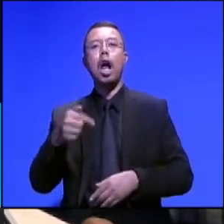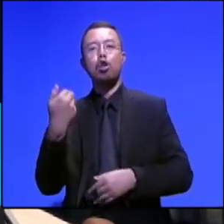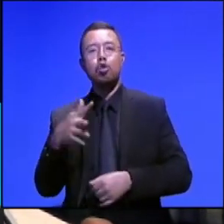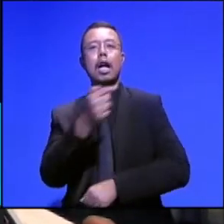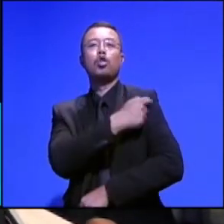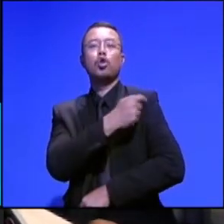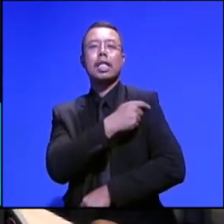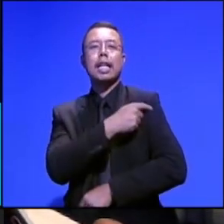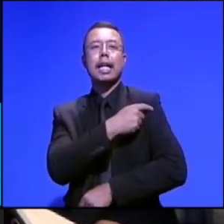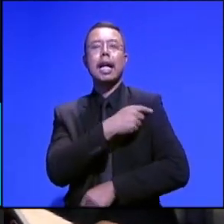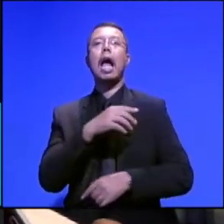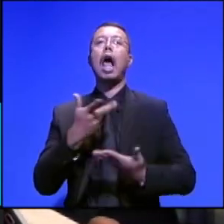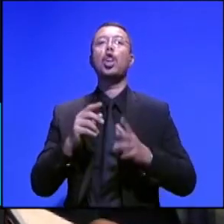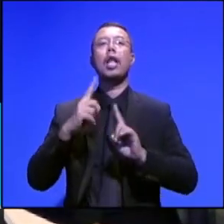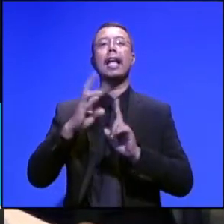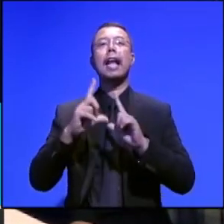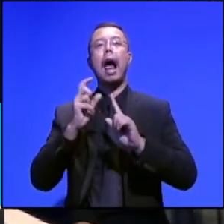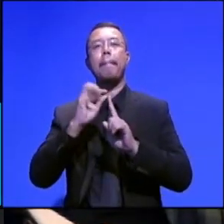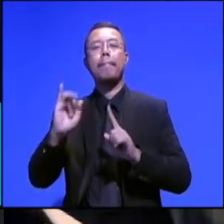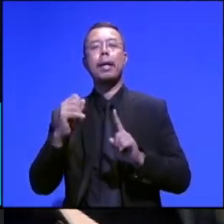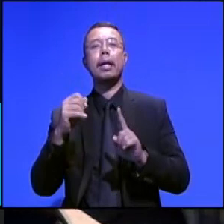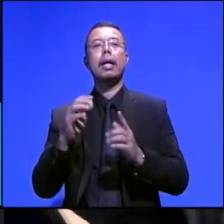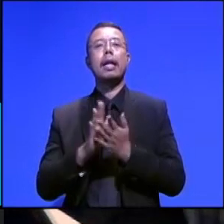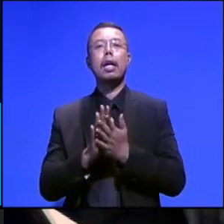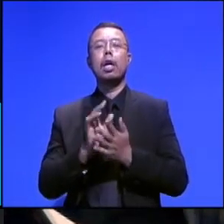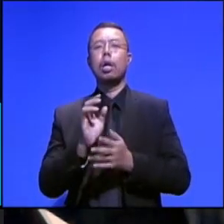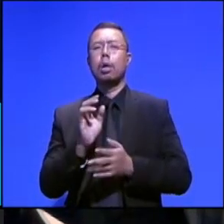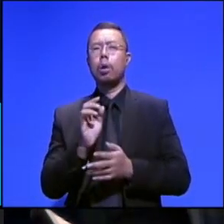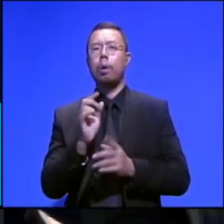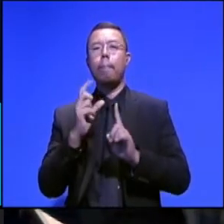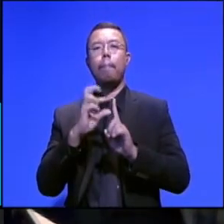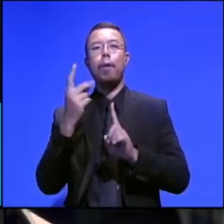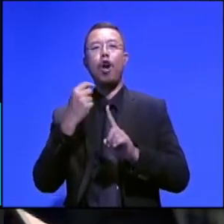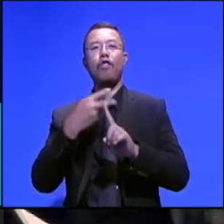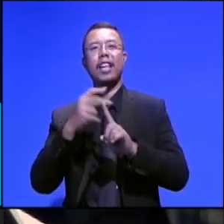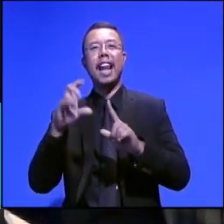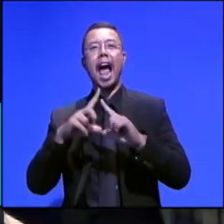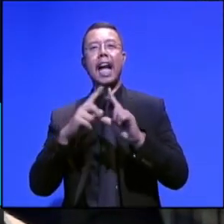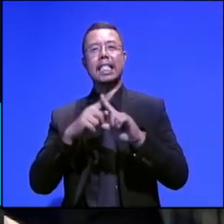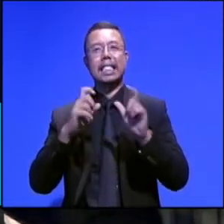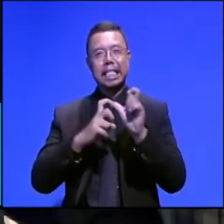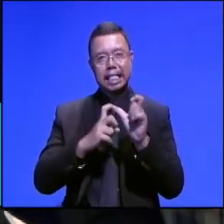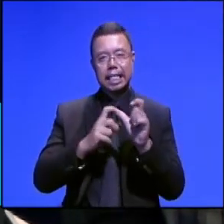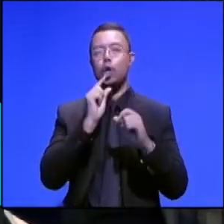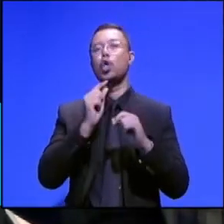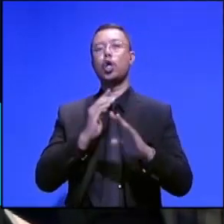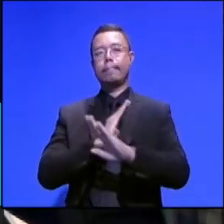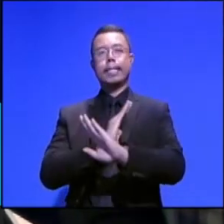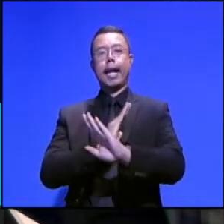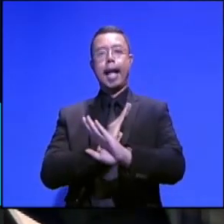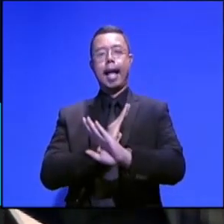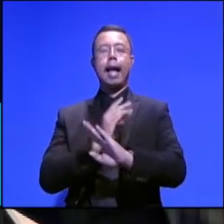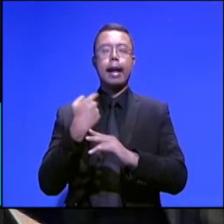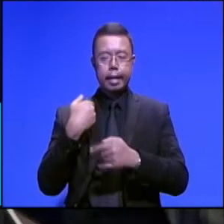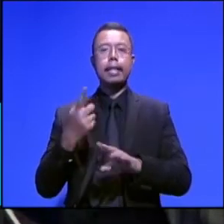Itu namanya terapi profilaksis atau terapi pencegahan namanya kalau di dalam medis. Kami